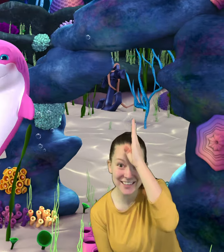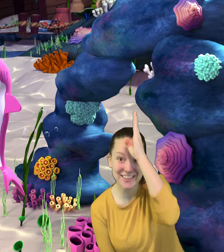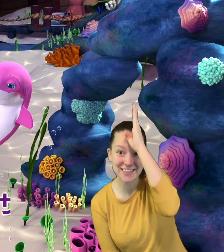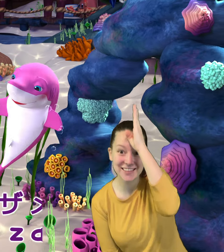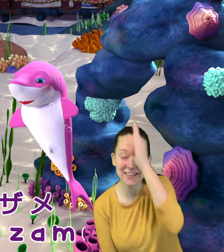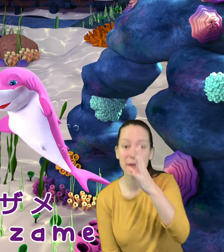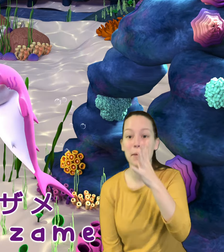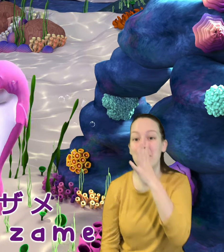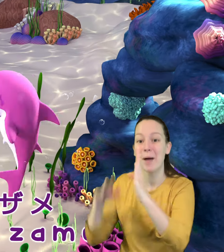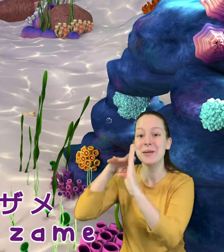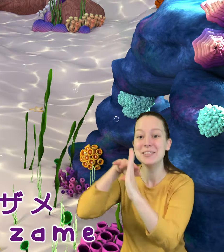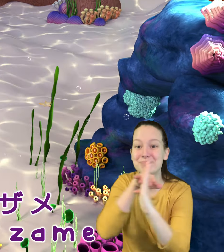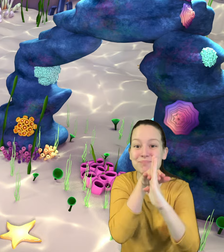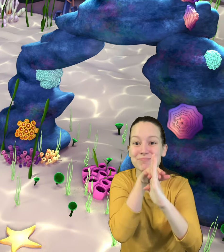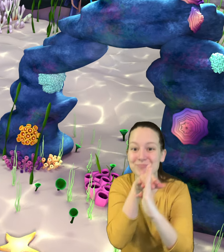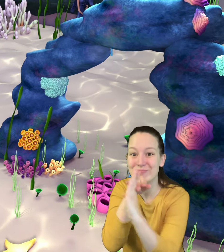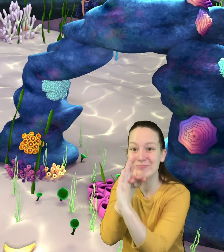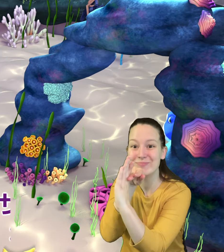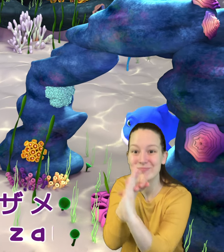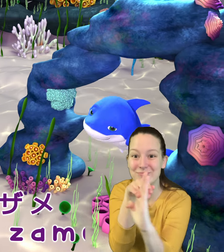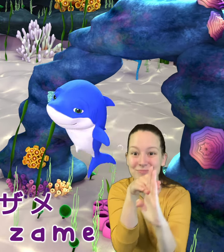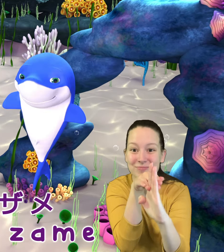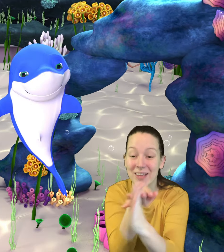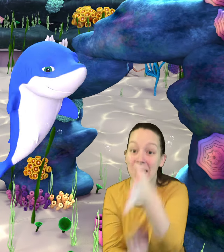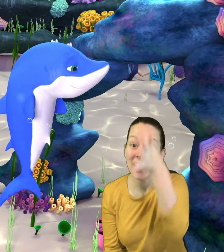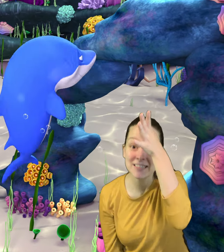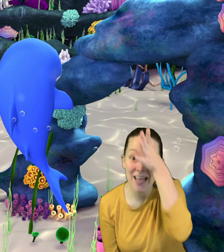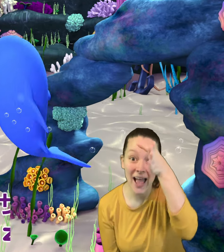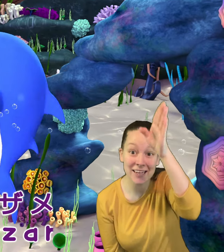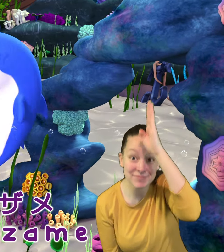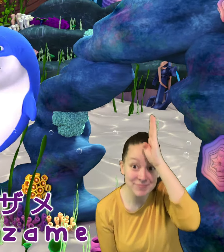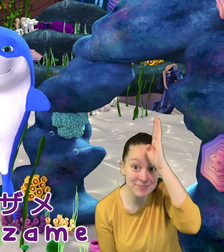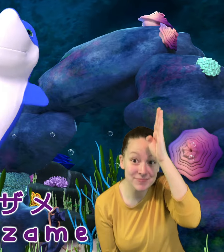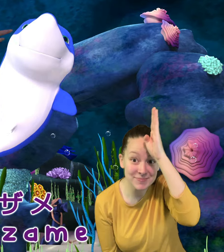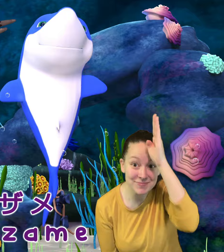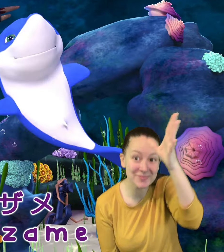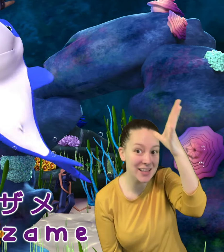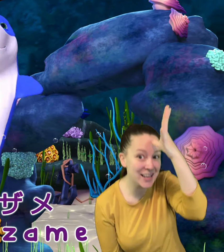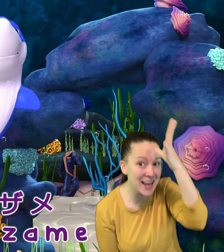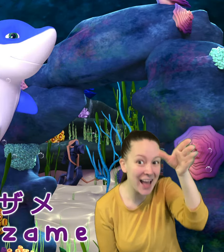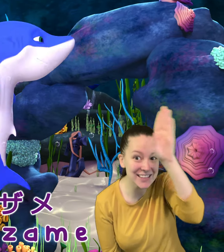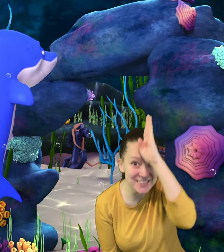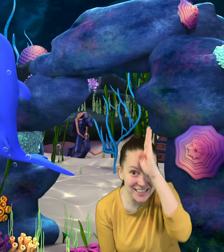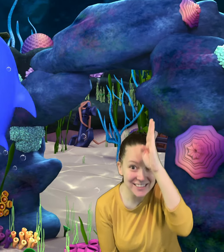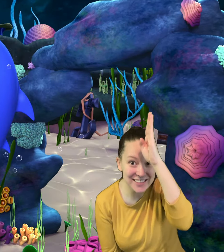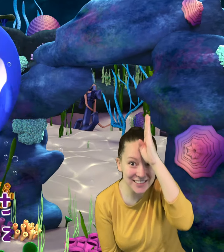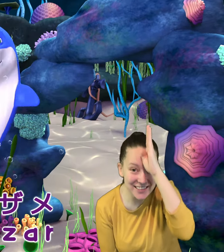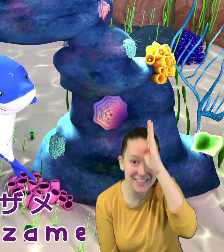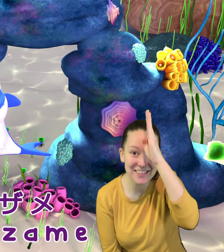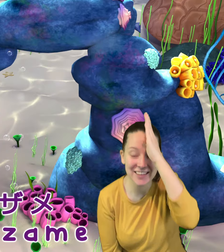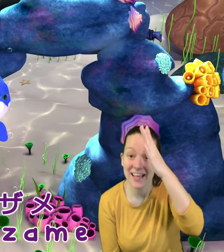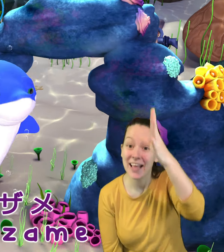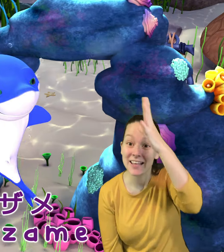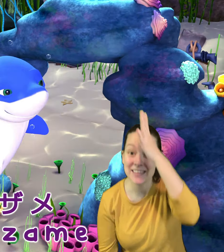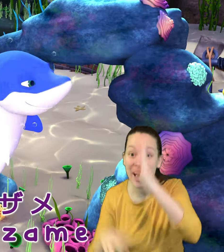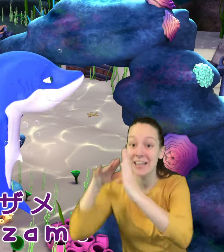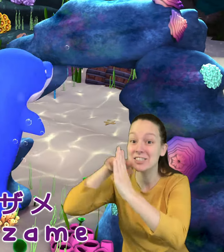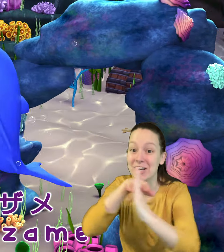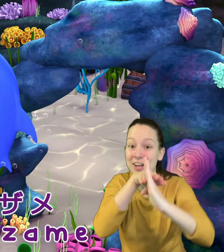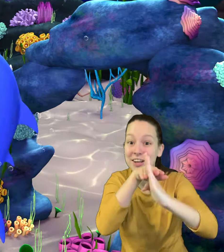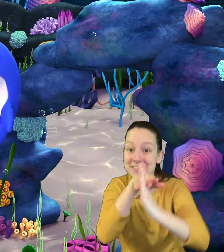ママザメトゥルルルママザメパパザメトゥルトゥルパパザメ